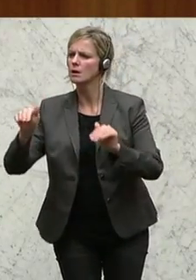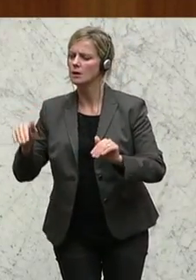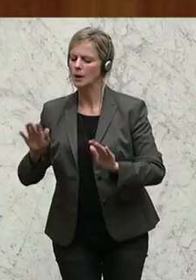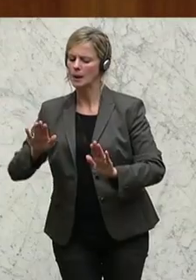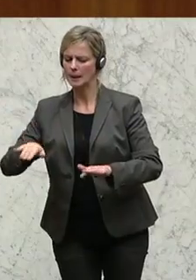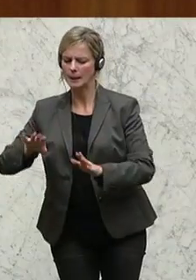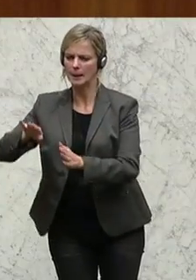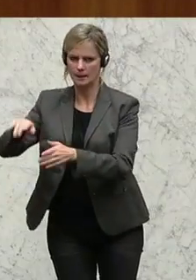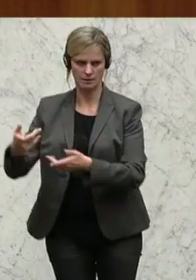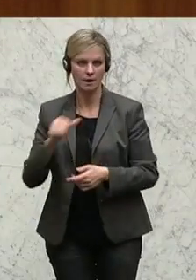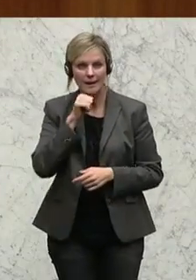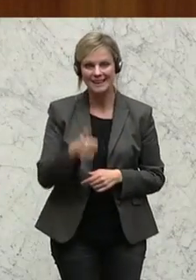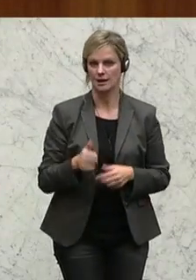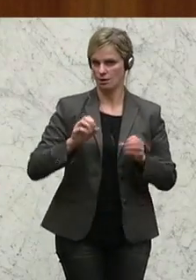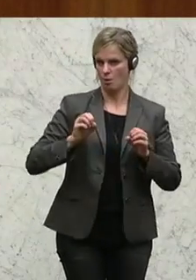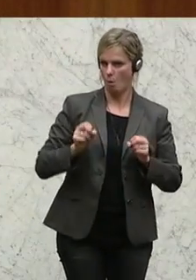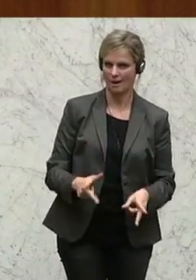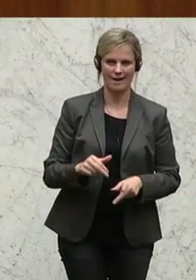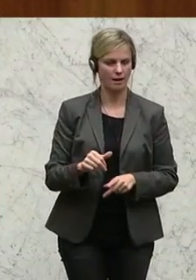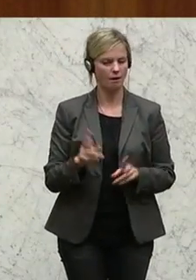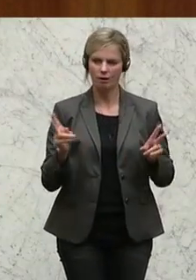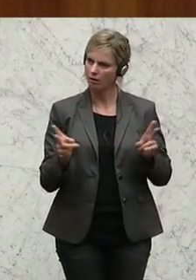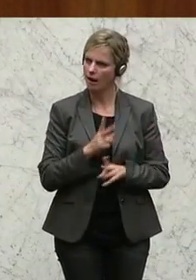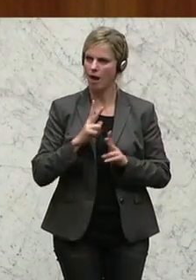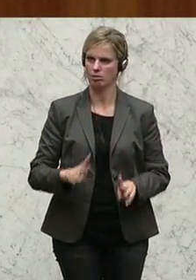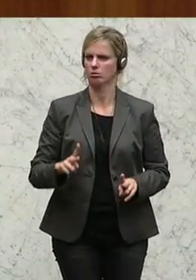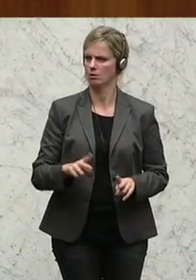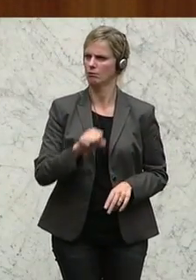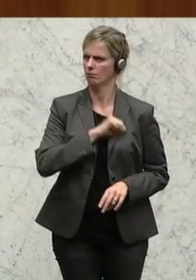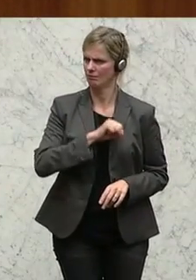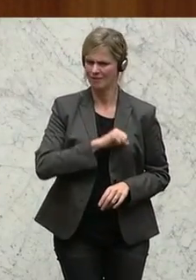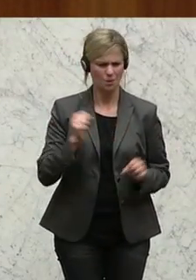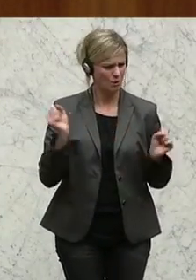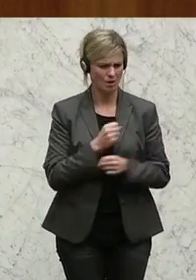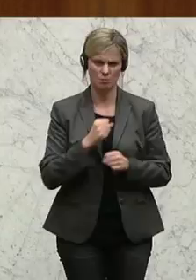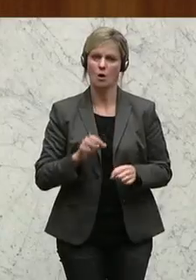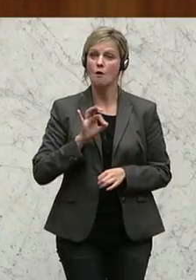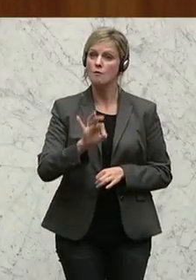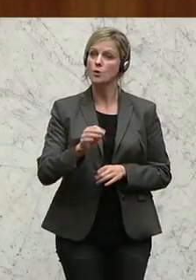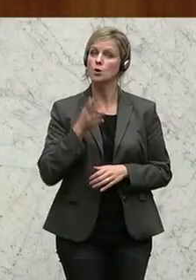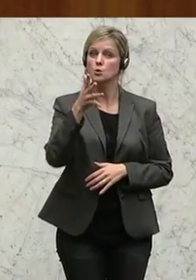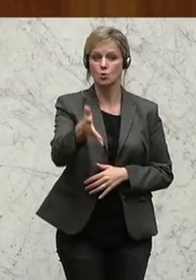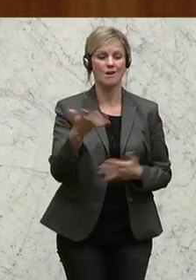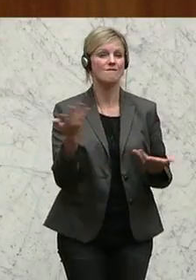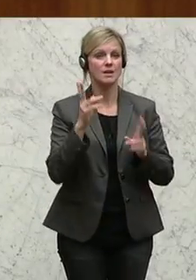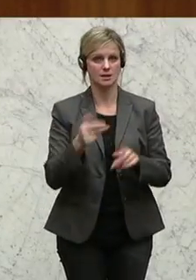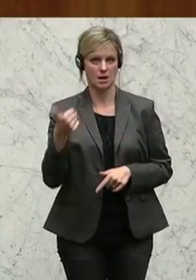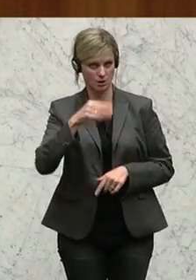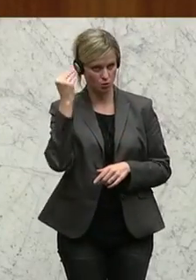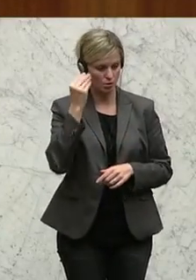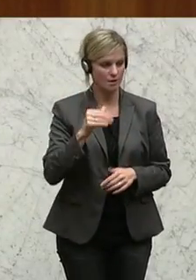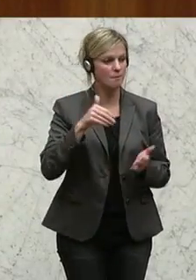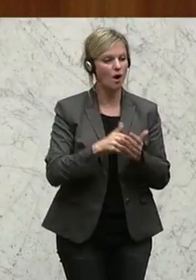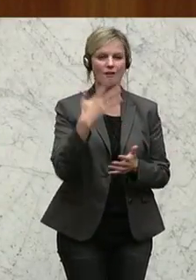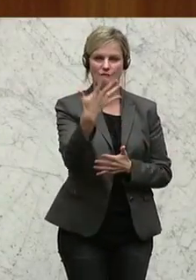sind nicht okay und sind nicht duldbar. Was kann man jetzt daraus lernen für die Zukunft? Wir brauchen natürlich 5 Punkte. Wir brauchen